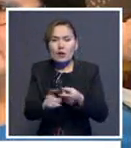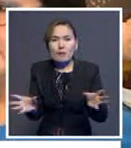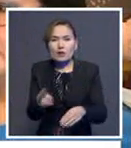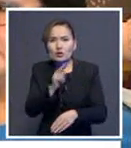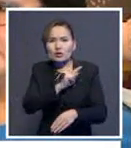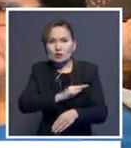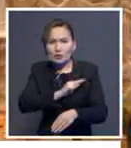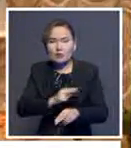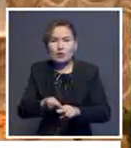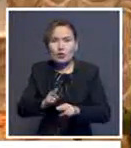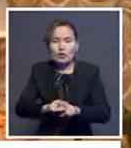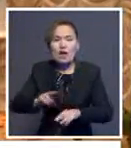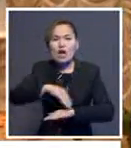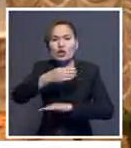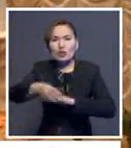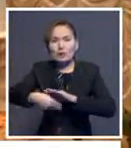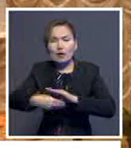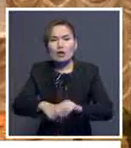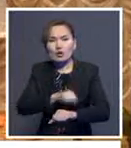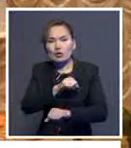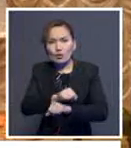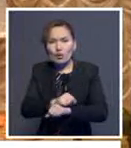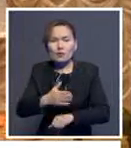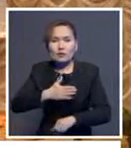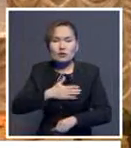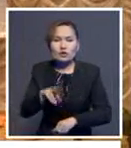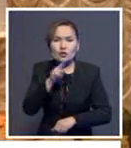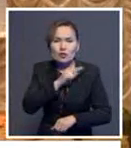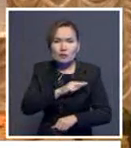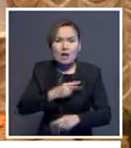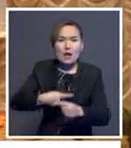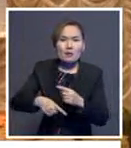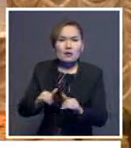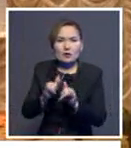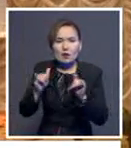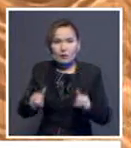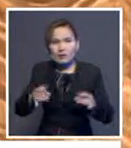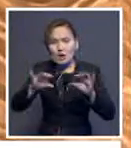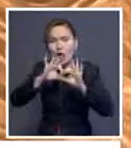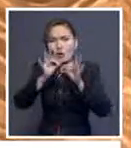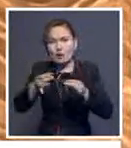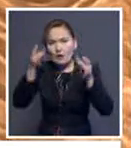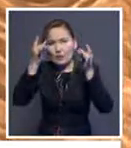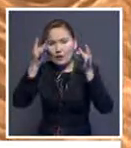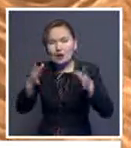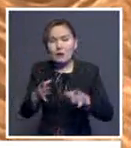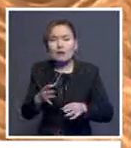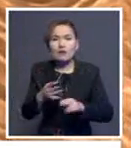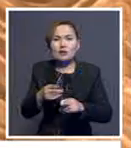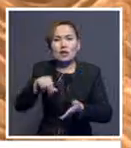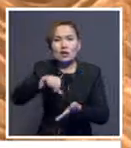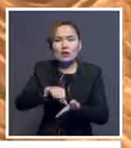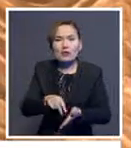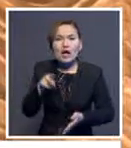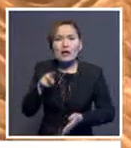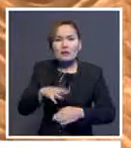дендеп үлгерген сыбайлас жемқорлыққа жол бермеу, оның алдын алу. Өңірде өнер және мәдениетте жүрген 2000-ға жуық